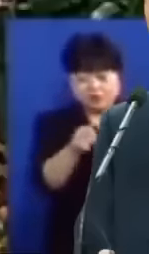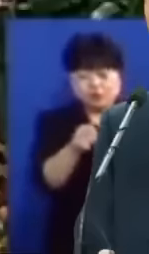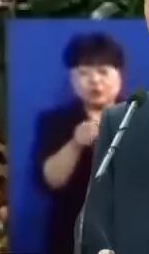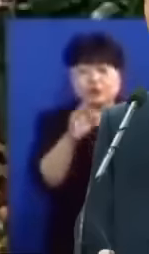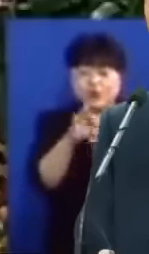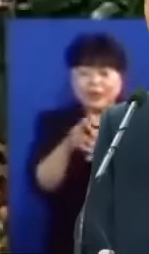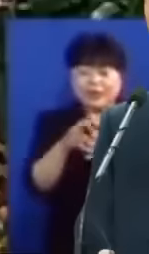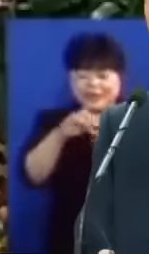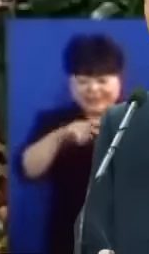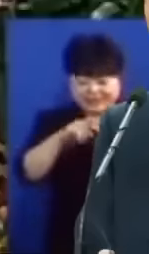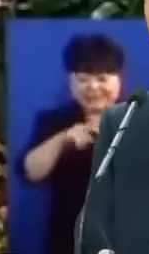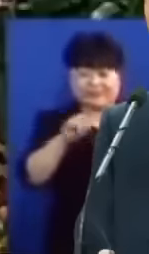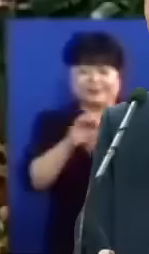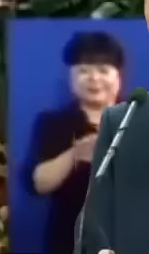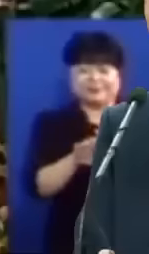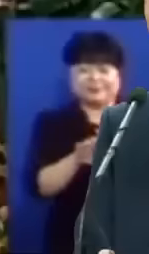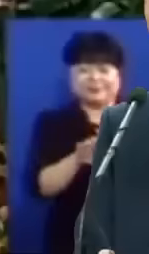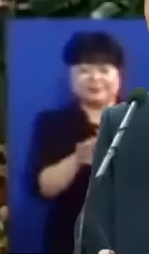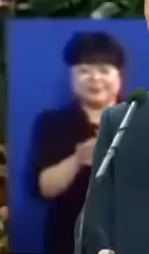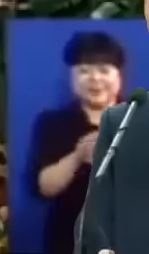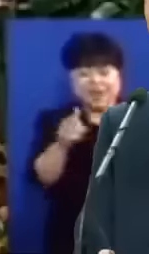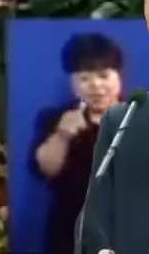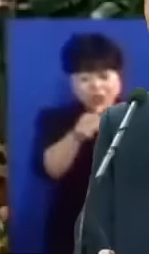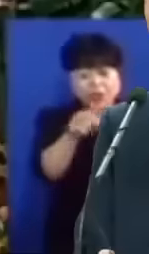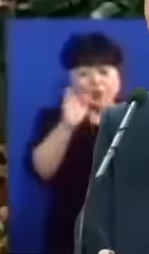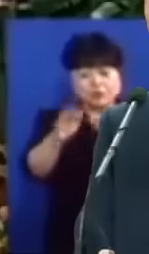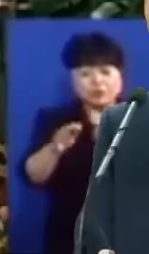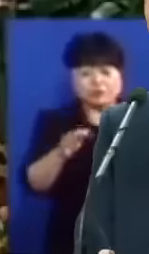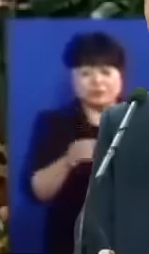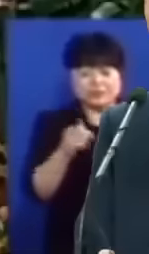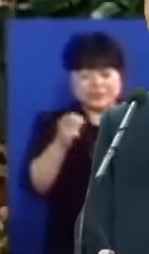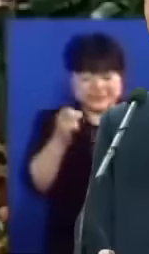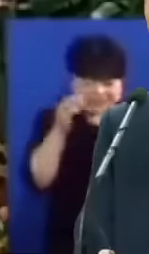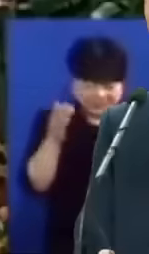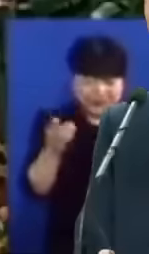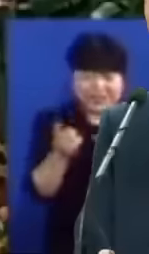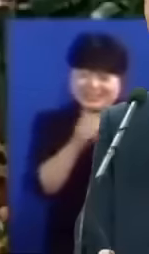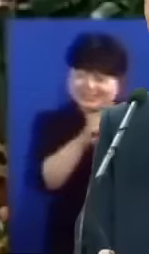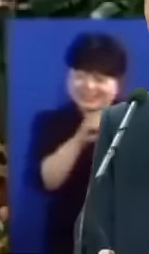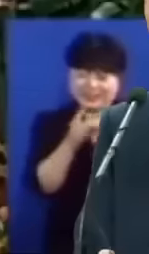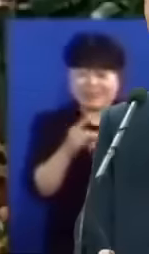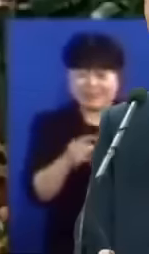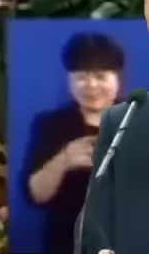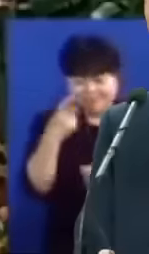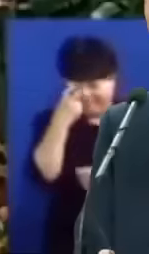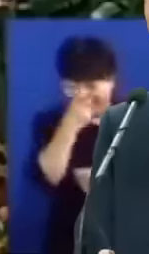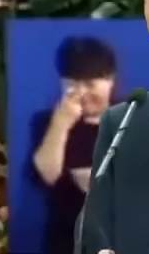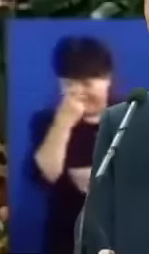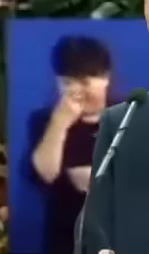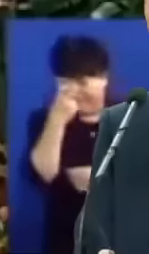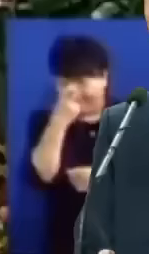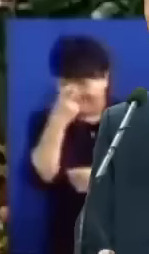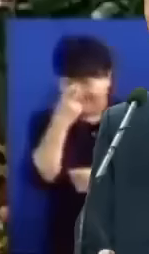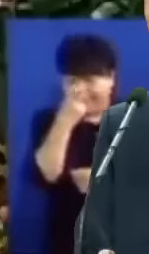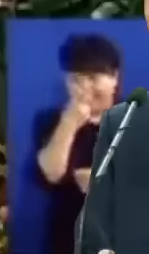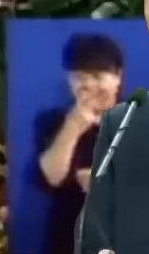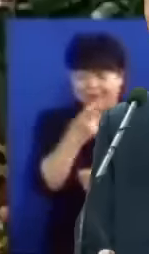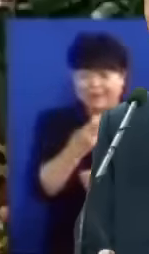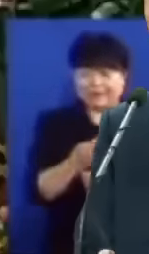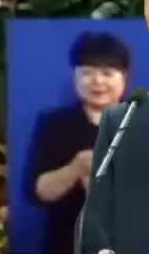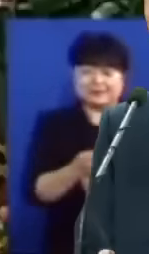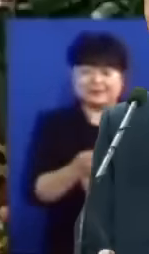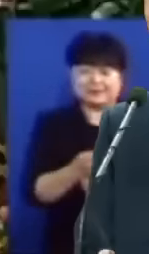이렇게 정의했습니다. 결혼 후 첫 한 주일 동안은 서로 관찰하고 어떤 사람인가